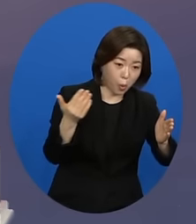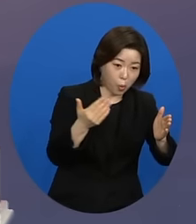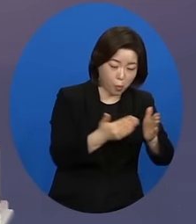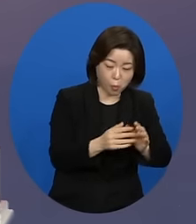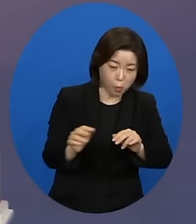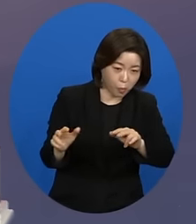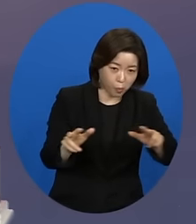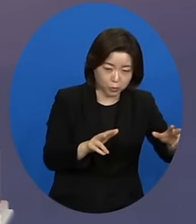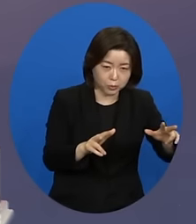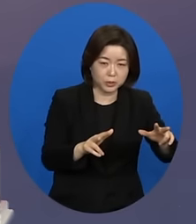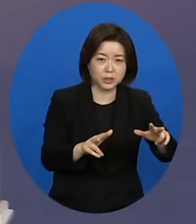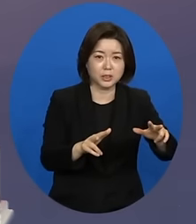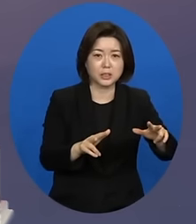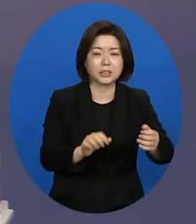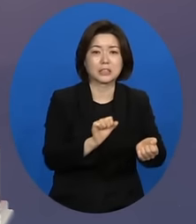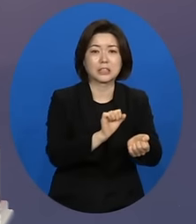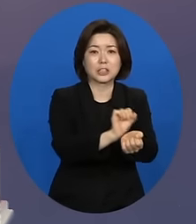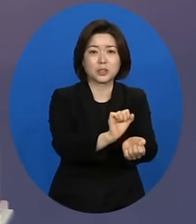맙니다.